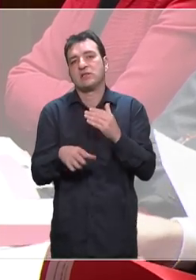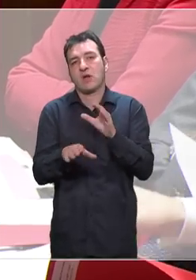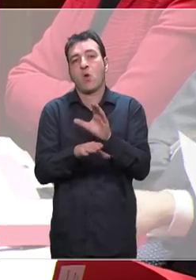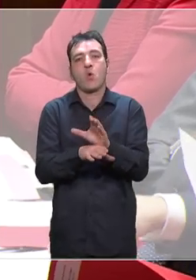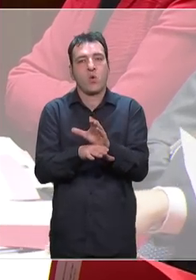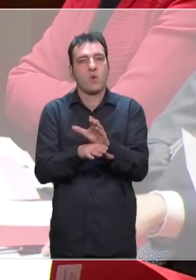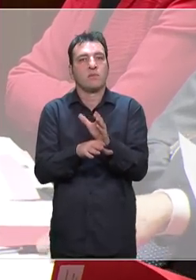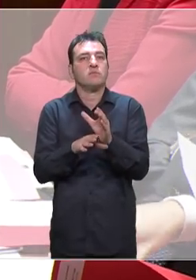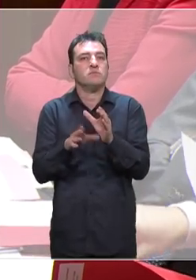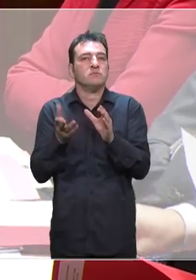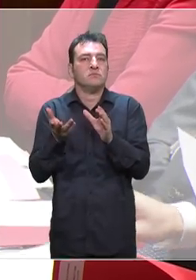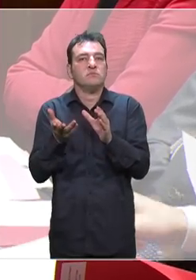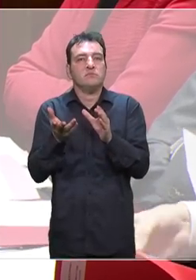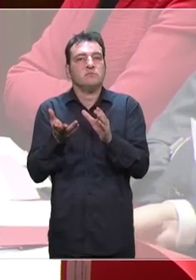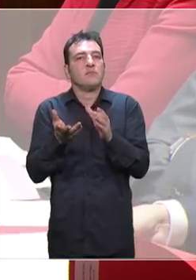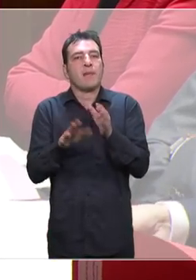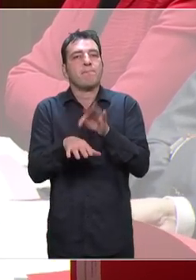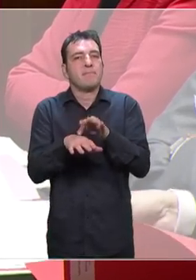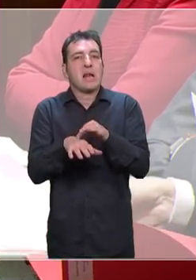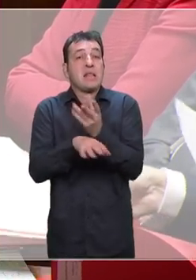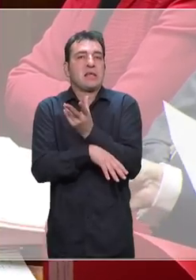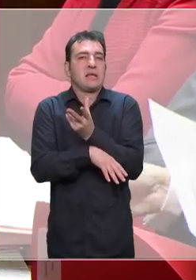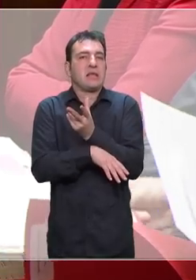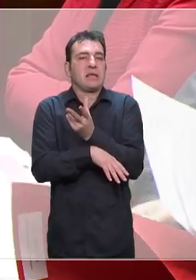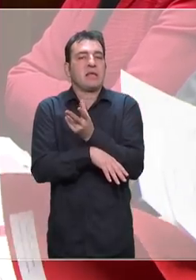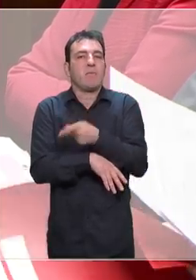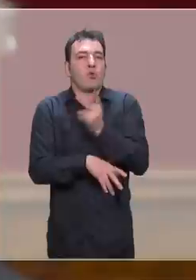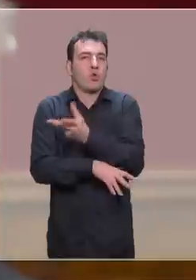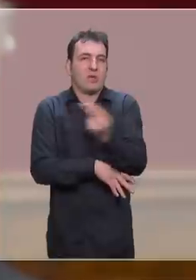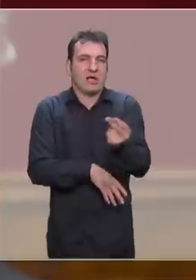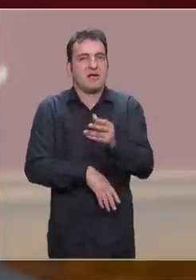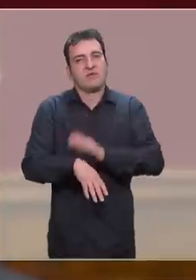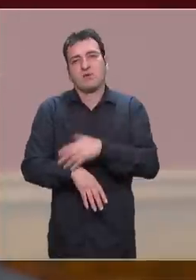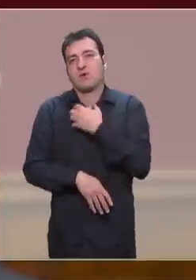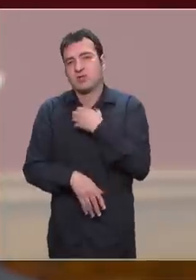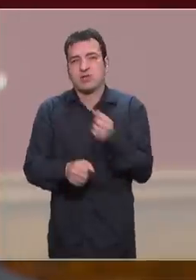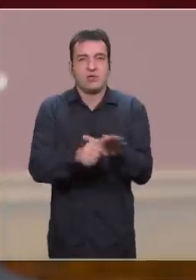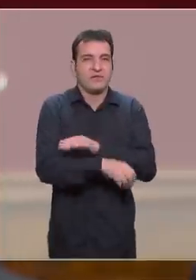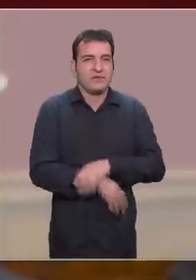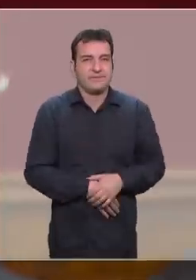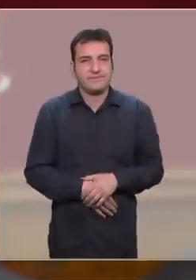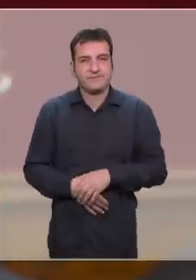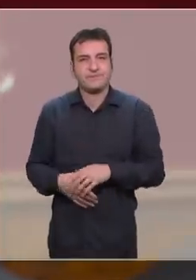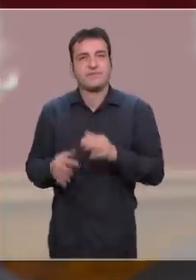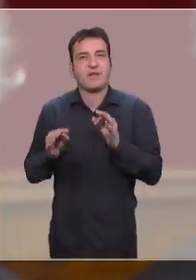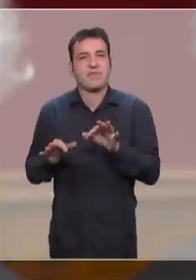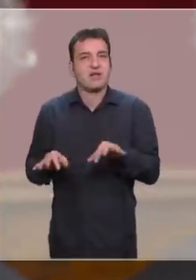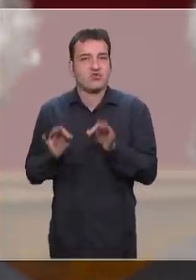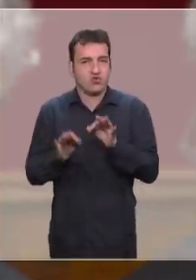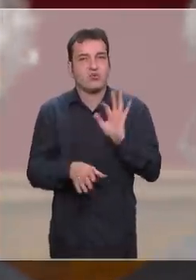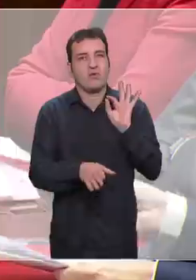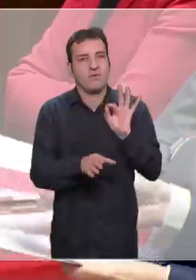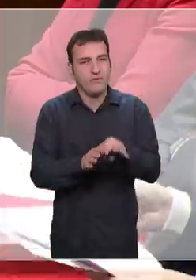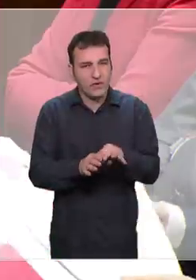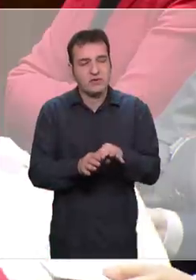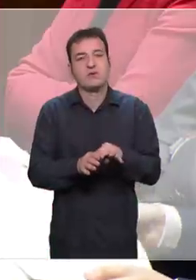virus. Je rappelle que le principe de l'obligation vaccinale a été voté par le Parlement dans le cadre de la loi du 5 août 2021